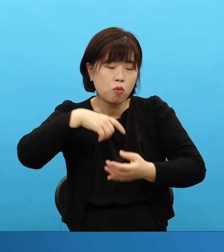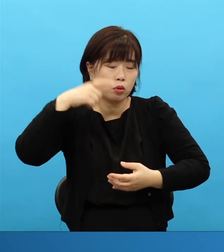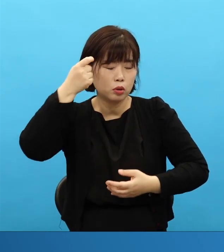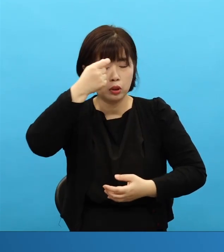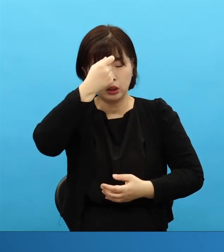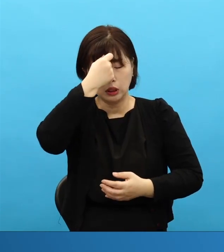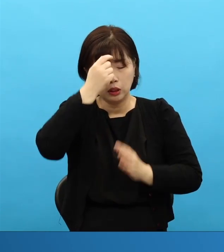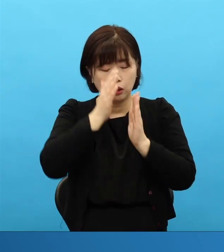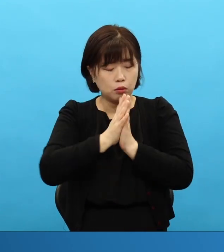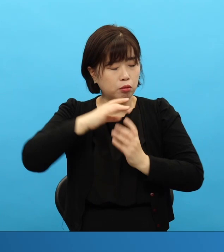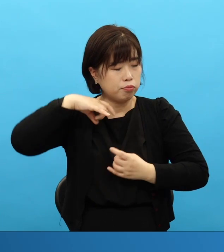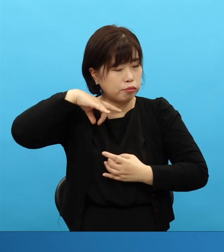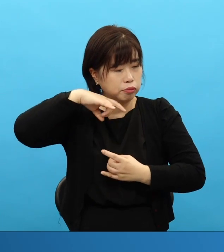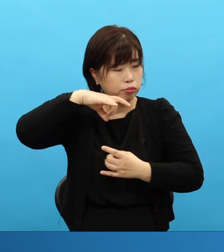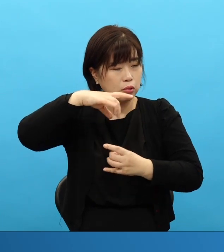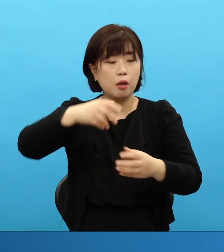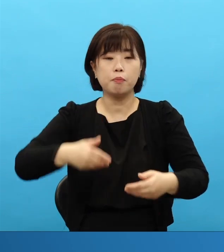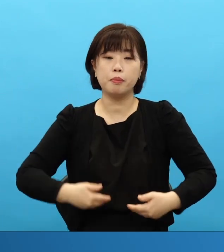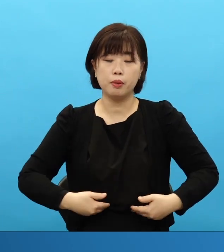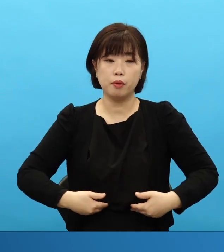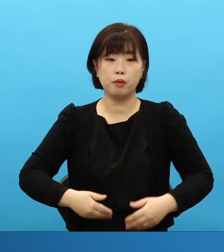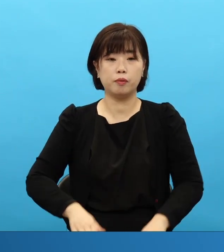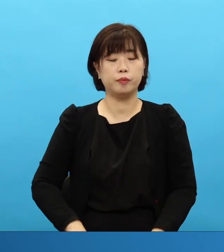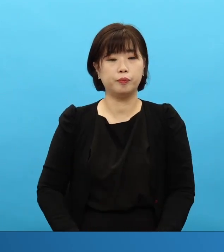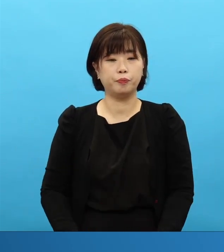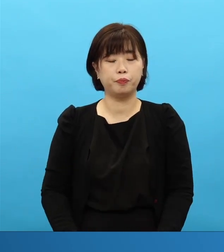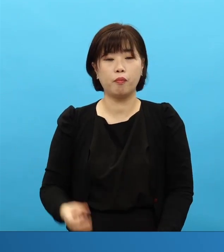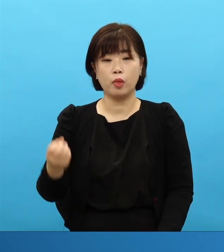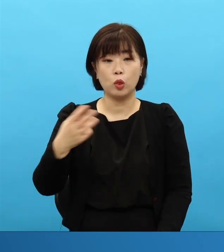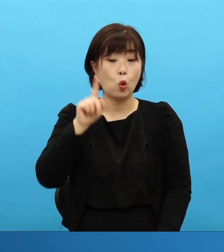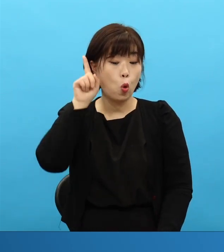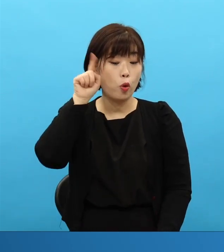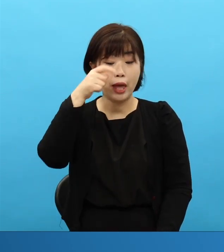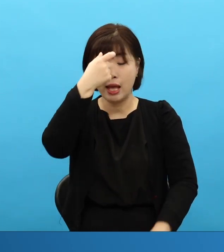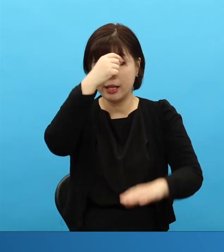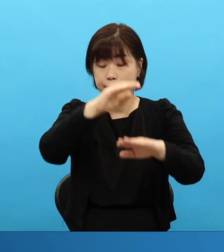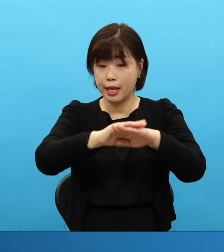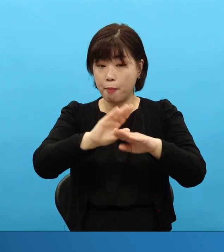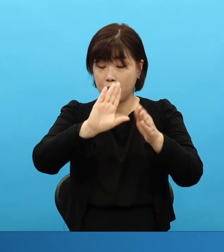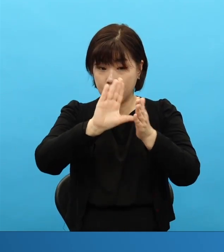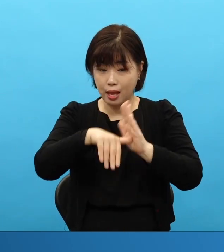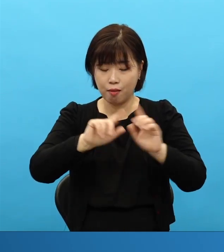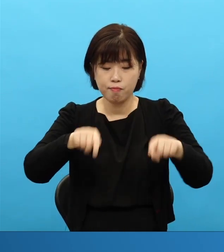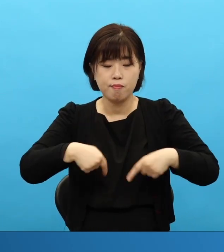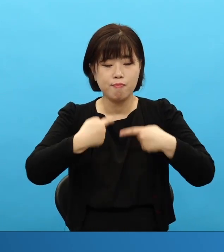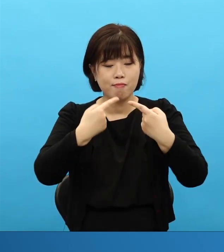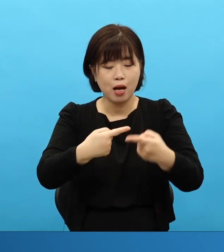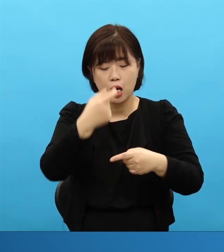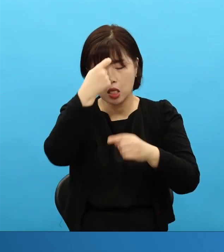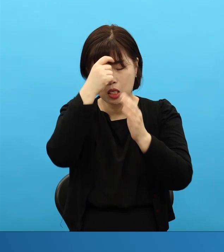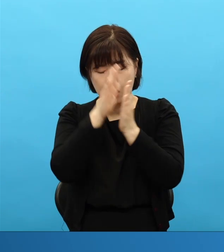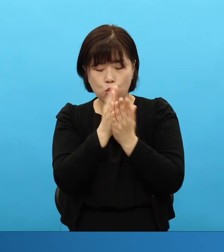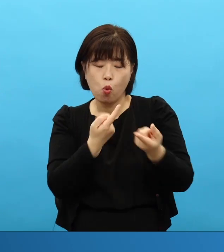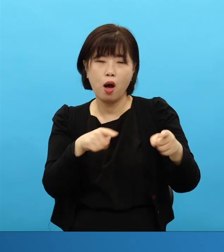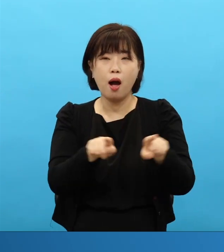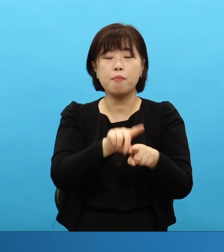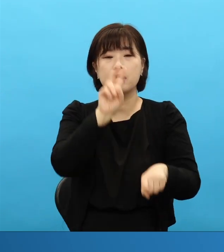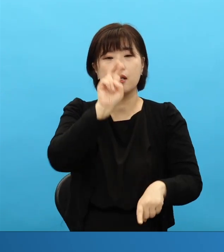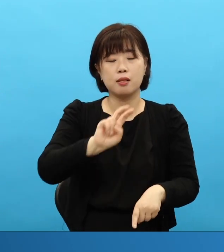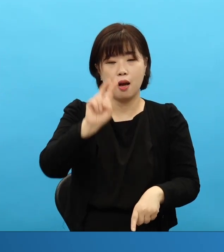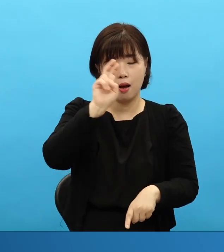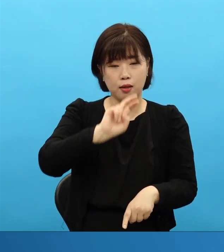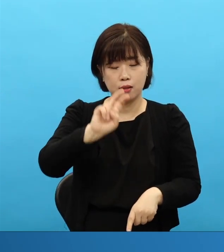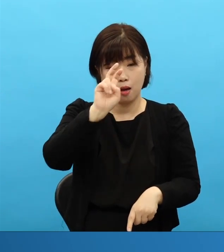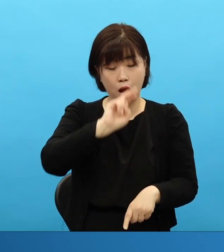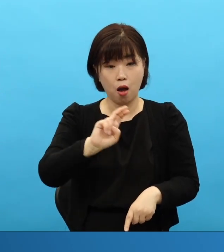down. Otherwise, it's fake. 내일 주일날 예배 드리는데 기도 속에서 다 말씀 들어지고 기도 속에 찬양을 하고 이게 되어져야 돼요. 그거 아니면